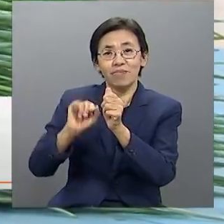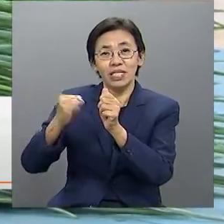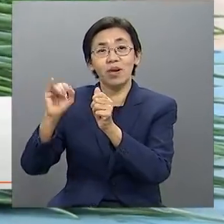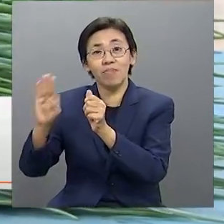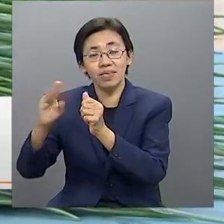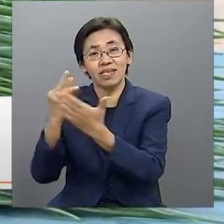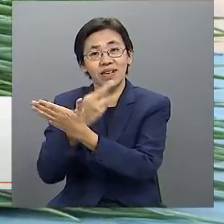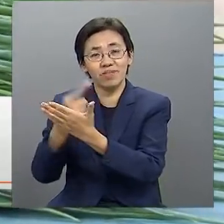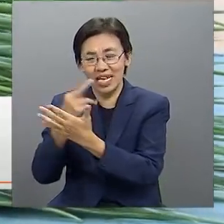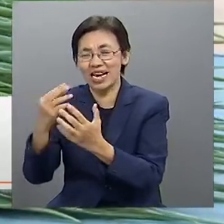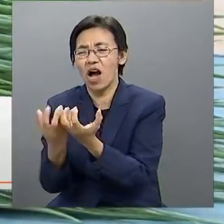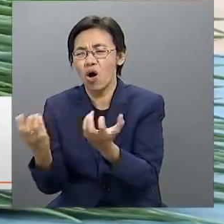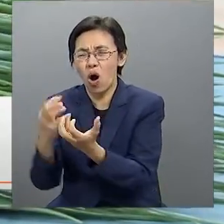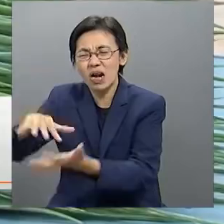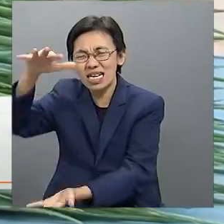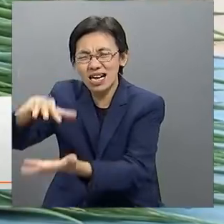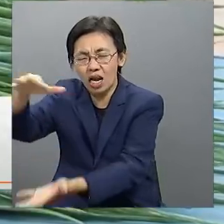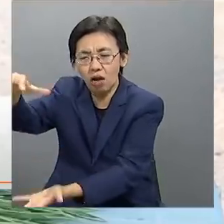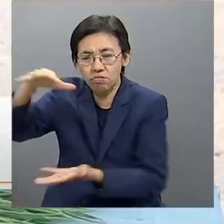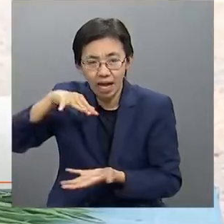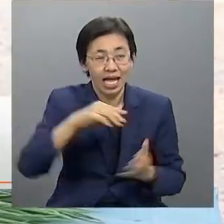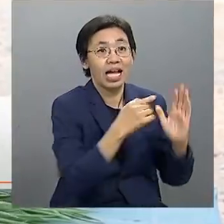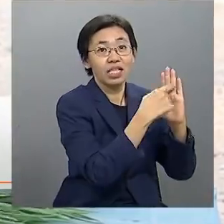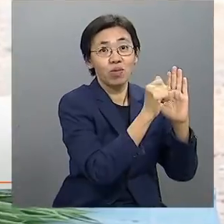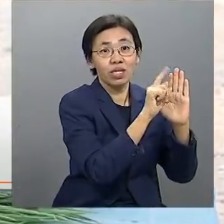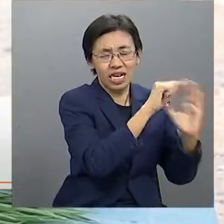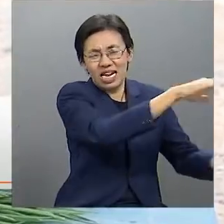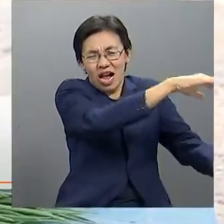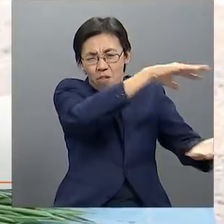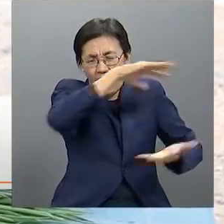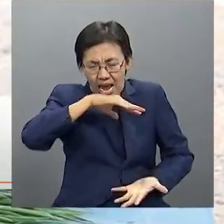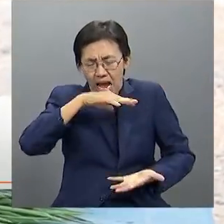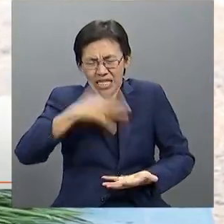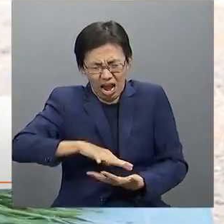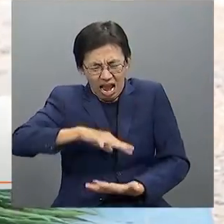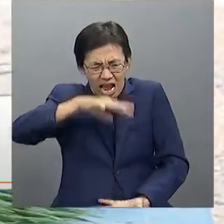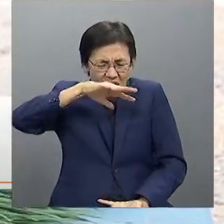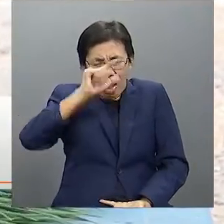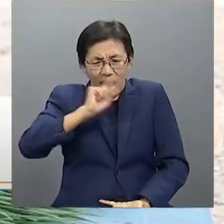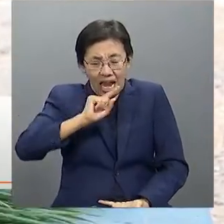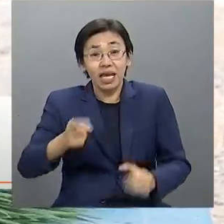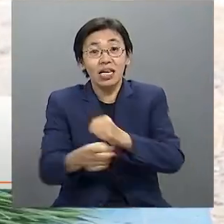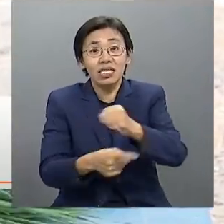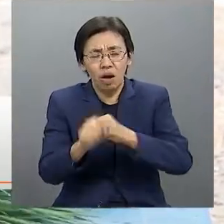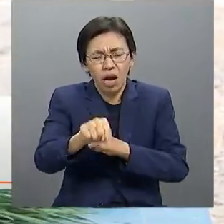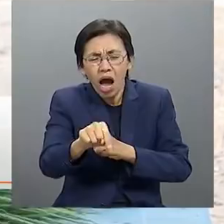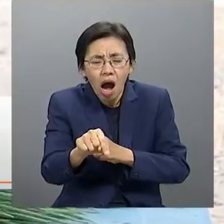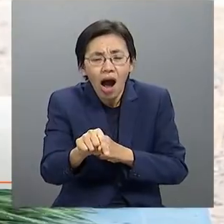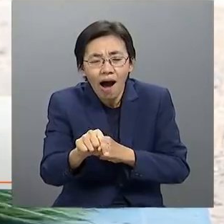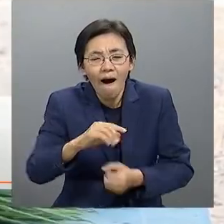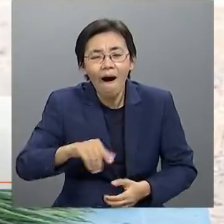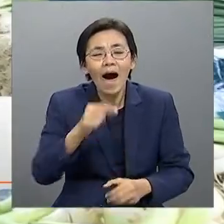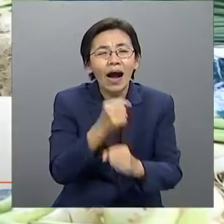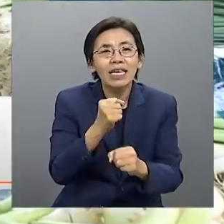ละครับรวมถึงที่จังหวัดอุตรดิตถ์นั้นเนี่ยมาให้กับชาวนาในพื้นที่รับช่วงต่อให้พวกเขานั้นมีรายได้ต่อนะครับโดยเฉพาะผู้สูงอายุ